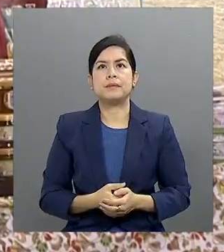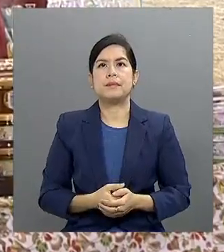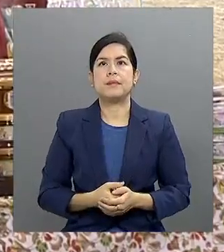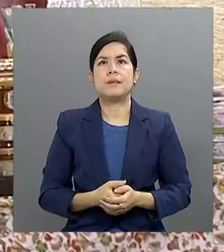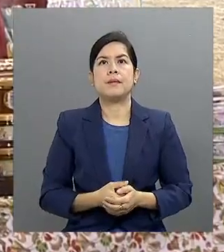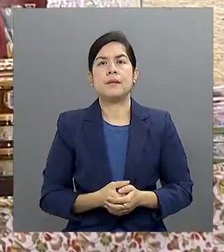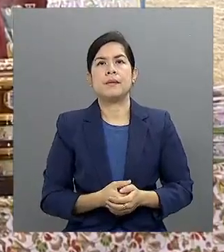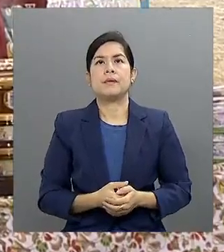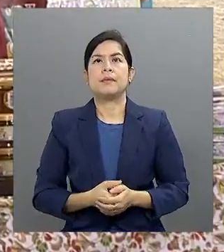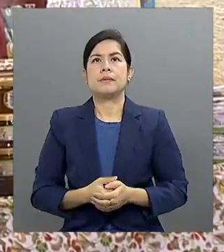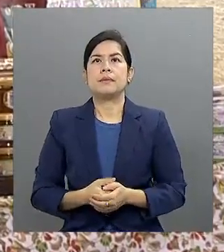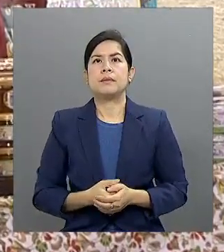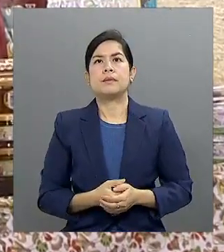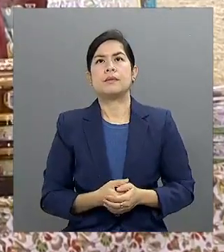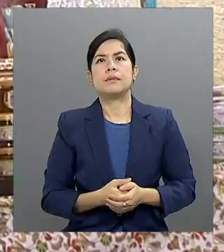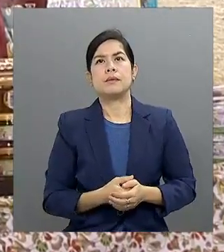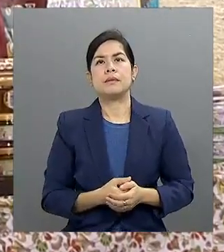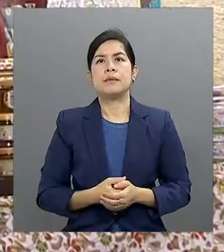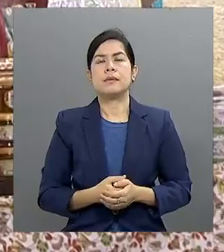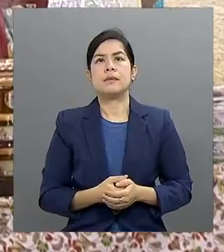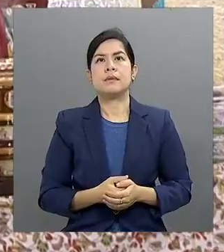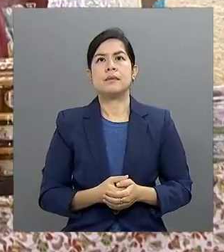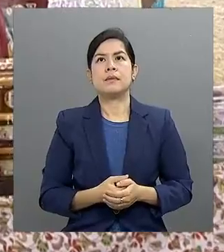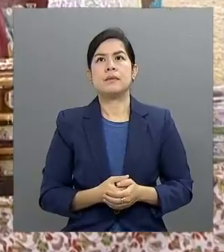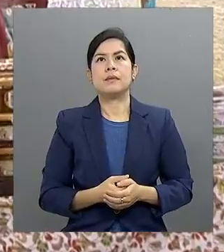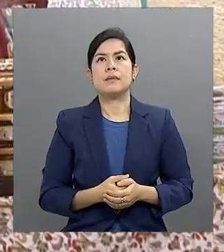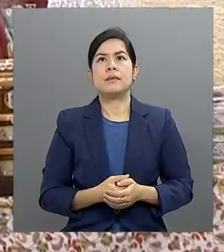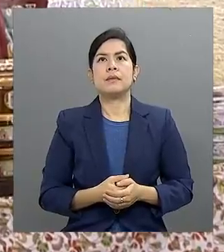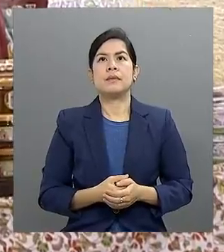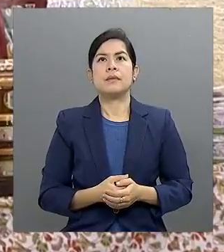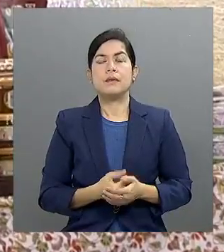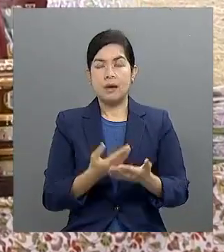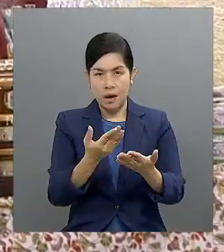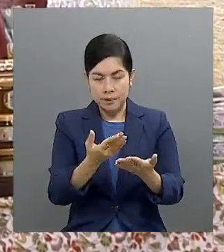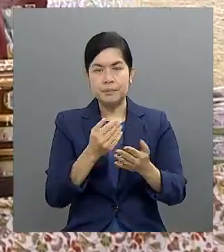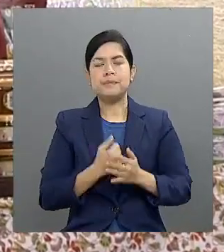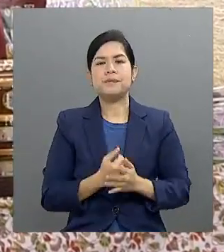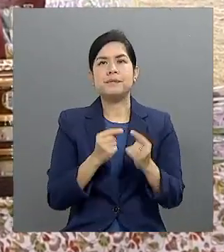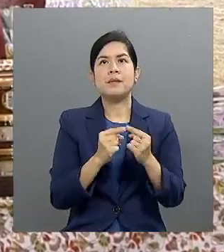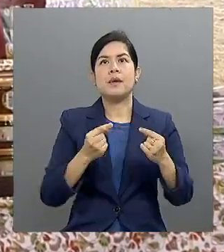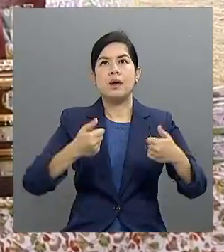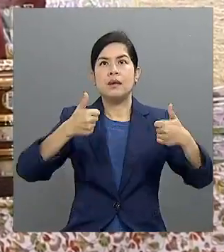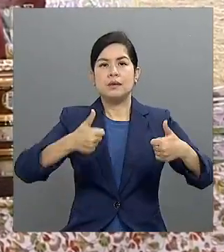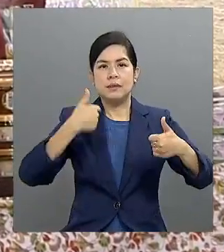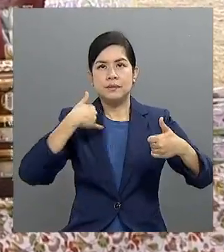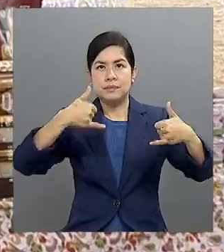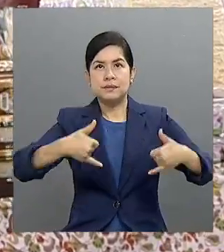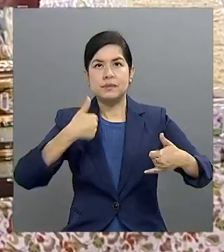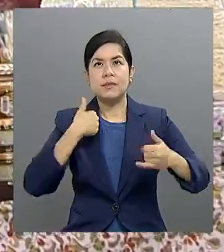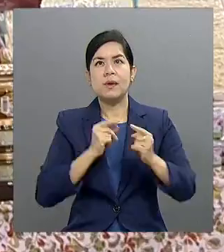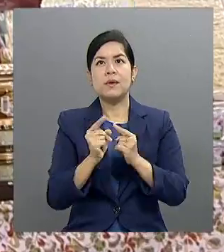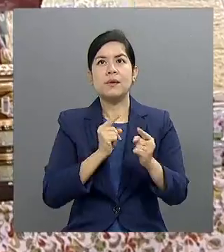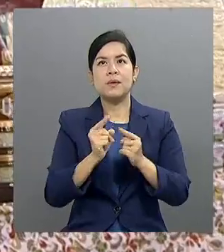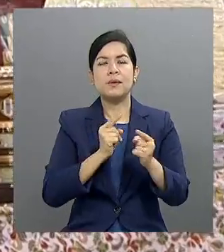พี่อัมสวัสดีครับสวัสดีครับขออนุญาตเรียกกันเองละกันเพราะว่าเราเนี่ยรุ่นไม่ห่างกันมากนะครับก็เลยแทนตัวว่าน้องแ